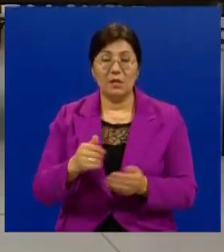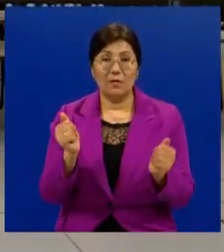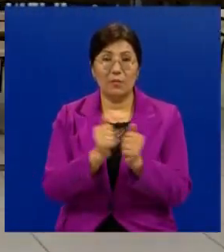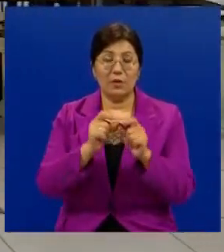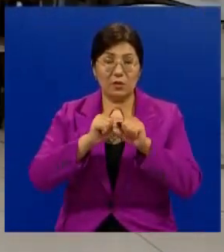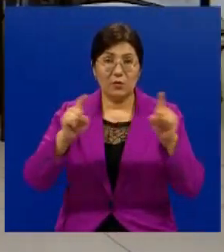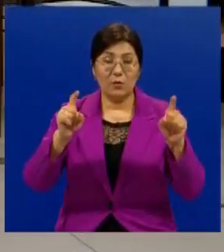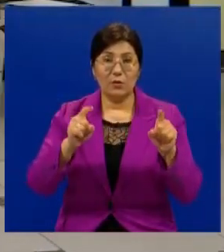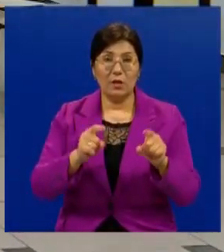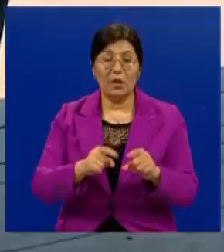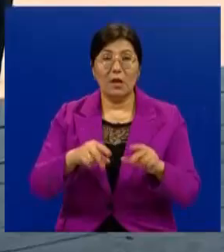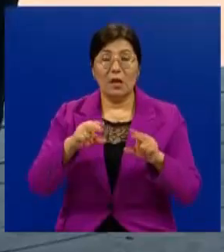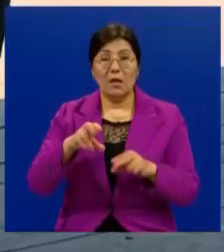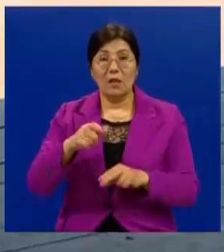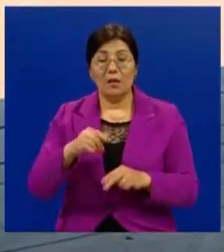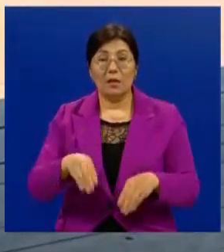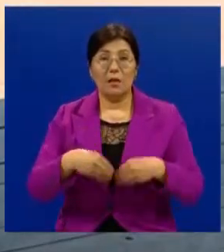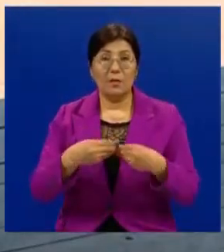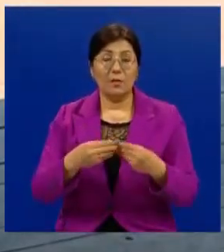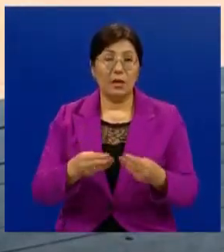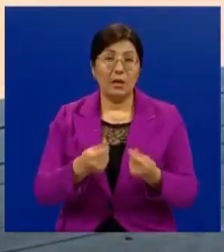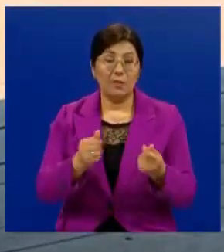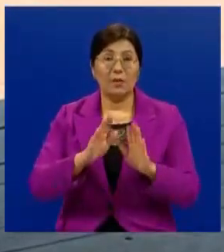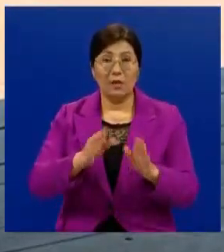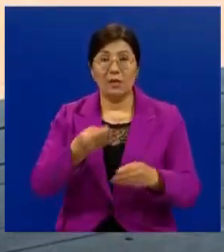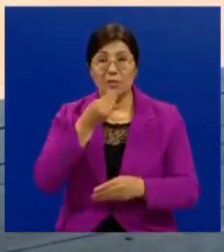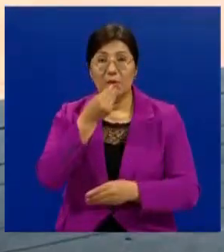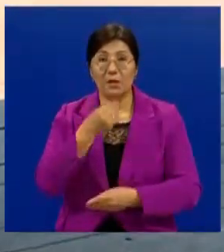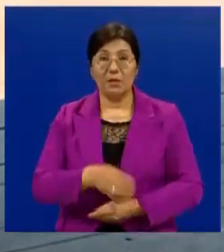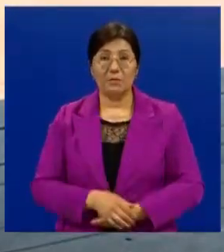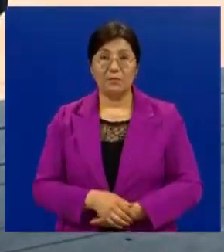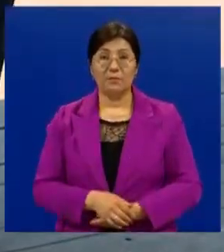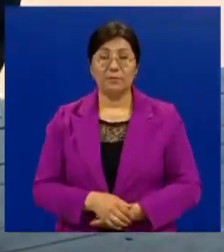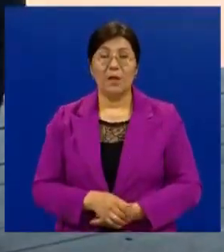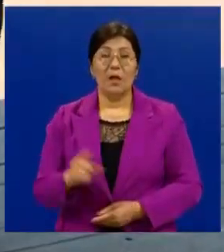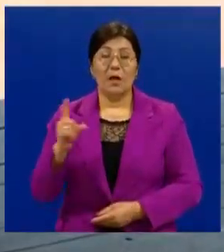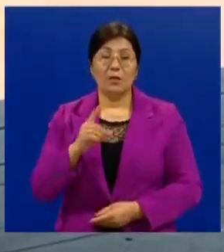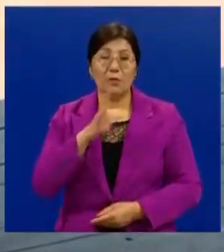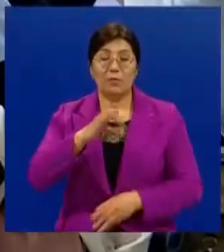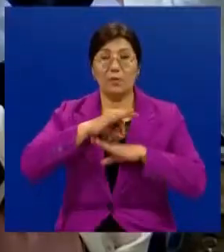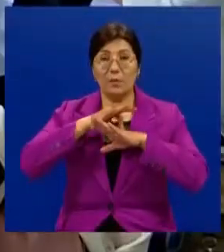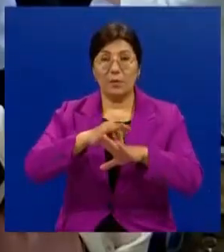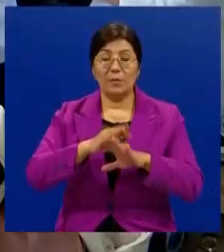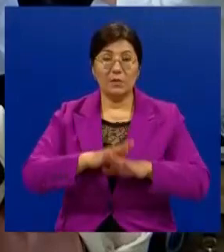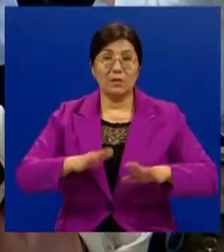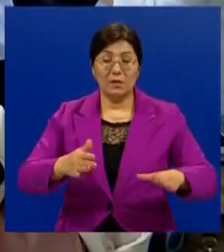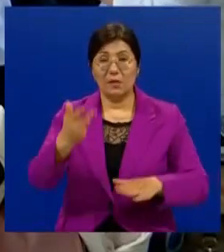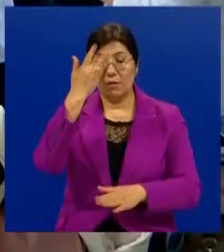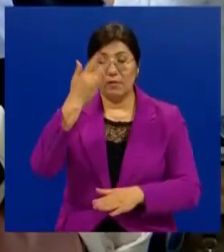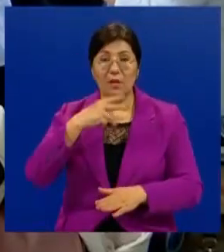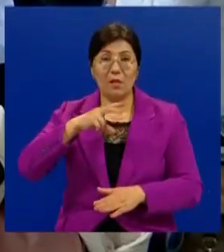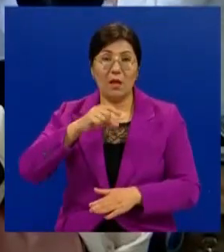лагерях оплачивается лишь питание. А чтобы времяпровождение детей в летнем лагере